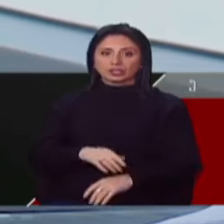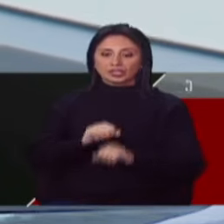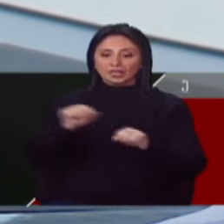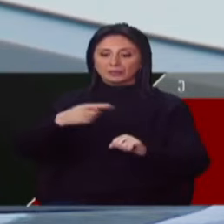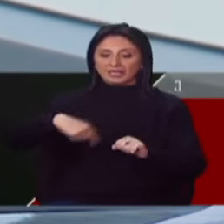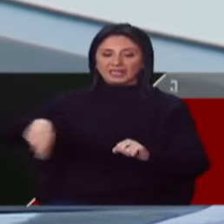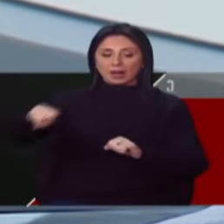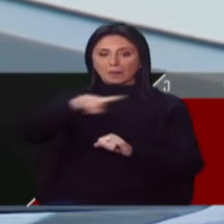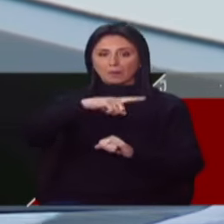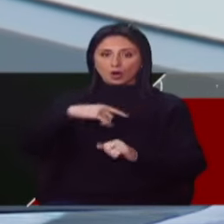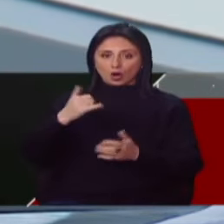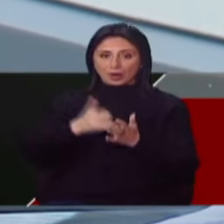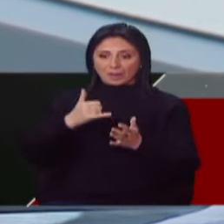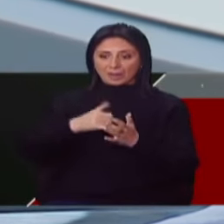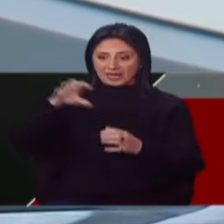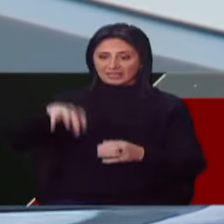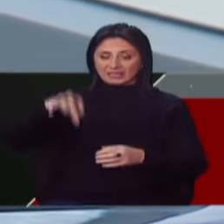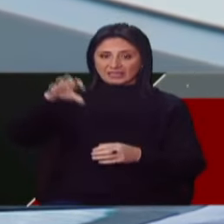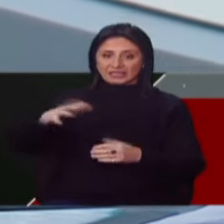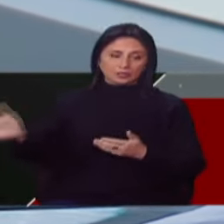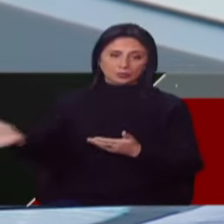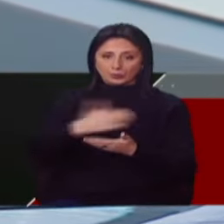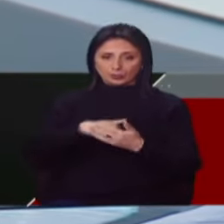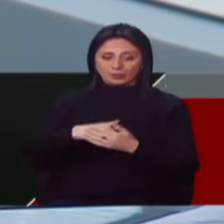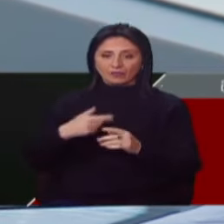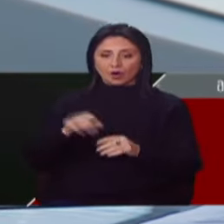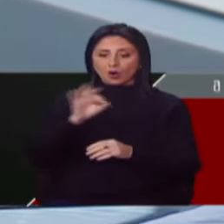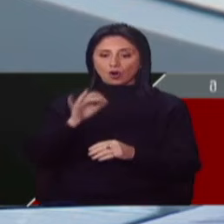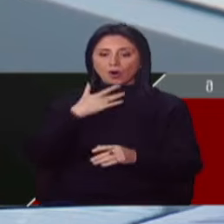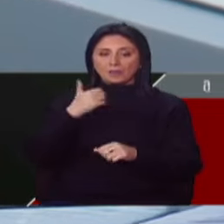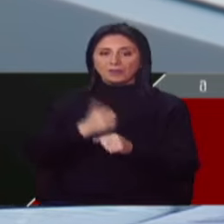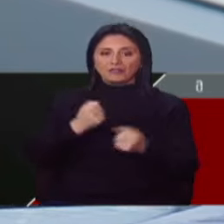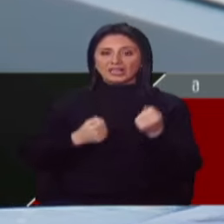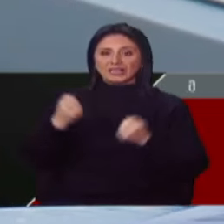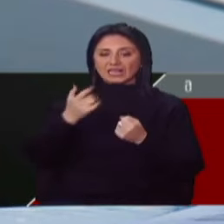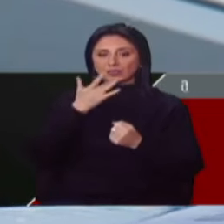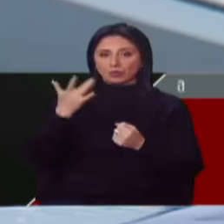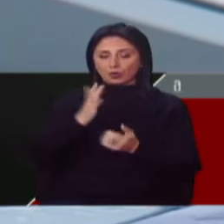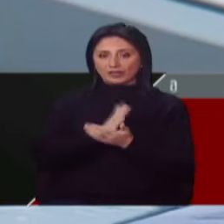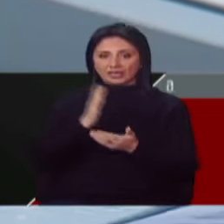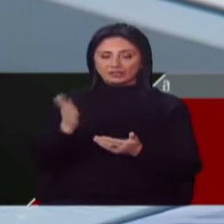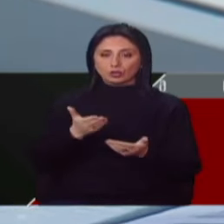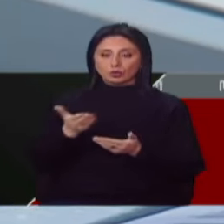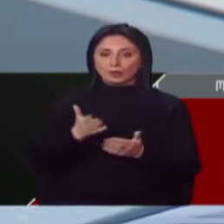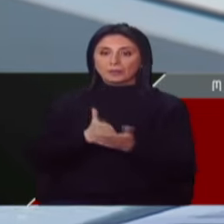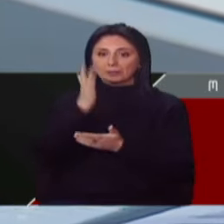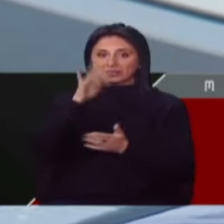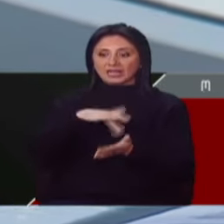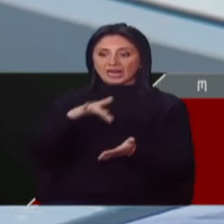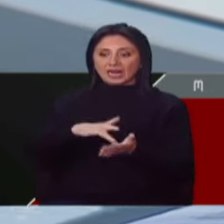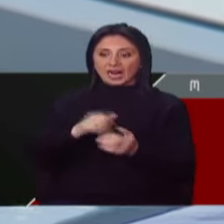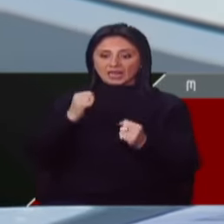Mirta Moidnis teritoriidan benzin gasamart sadgurebs aigeben. Aghnishnuli meri satransporto politikis natsilia, romlis mizanits